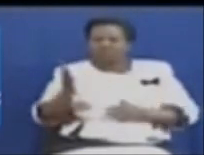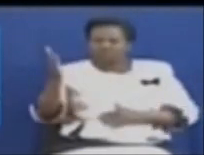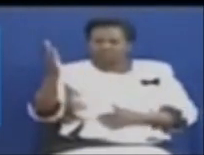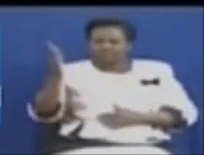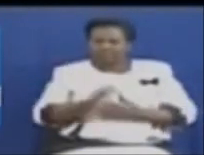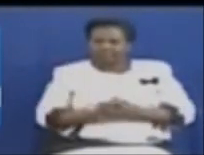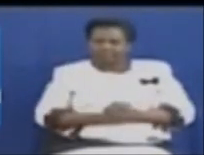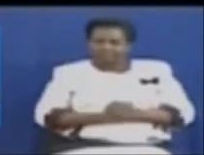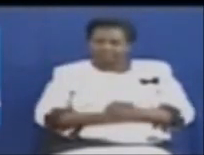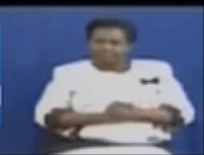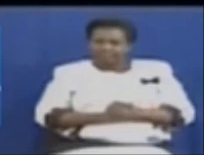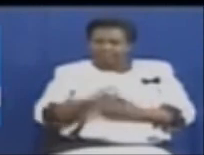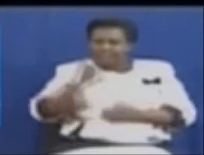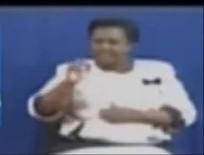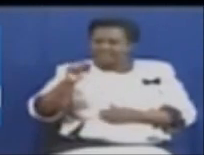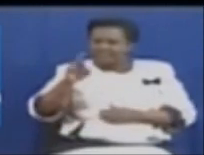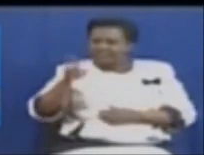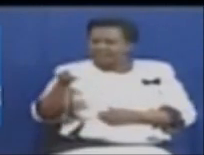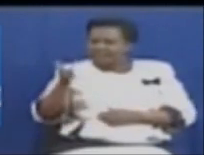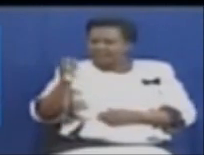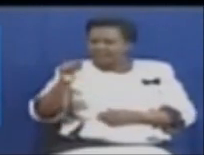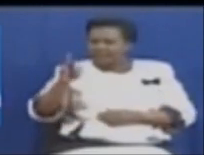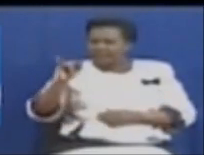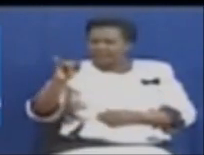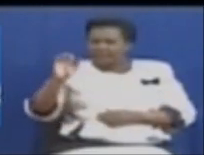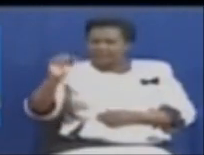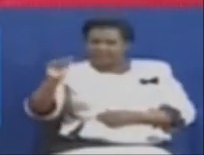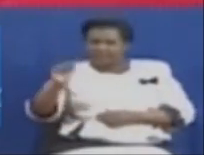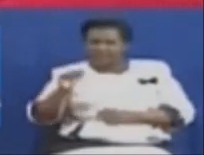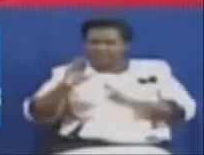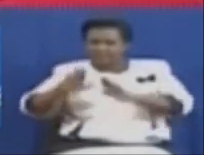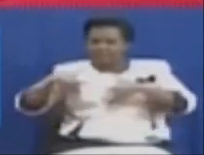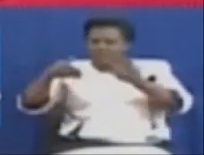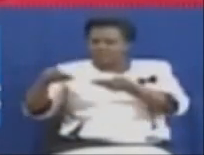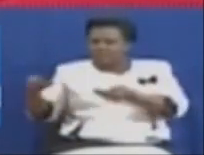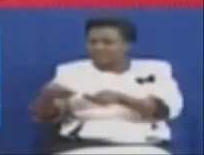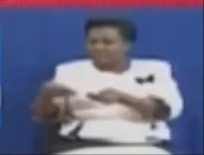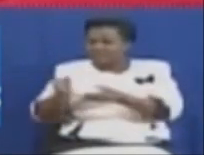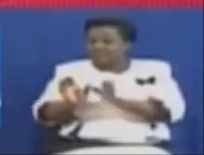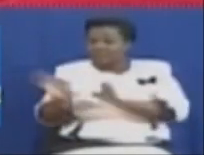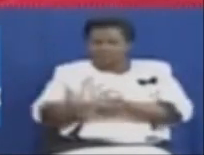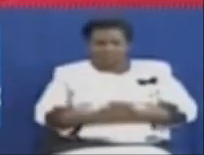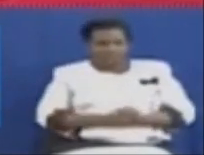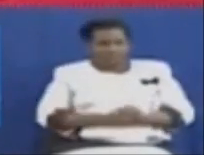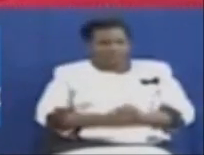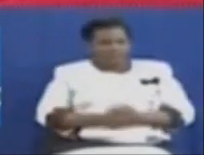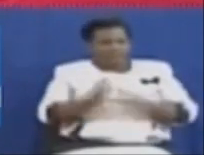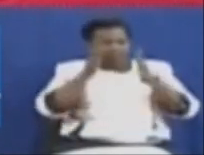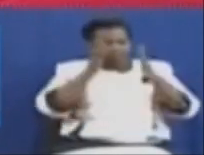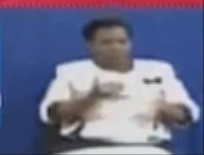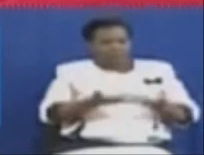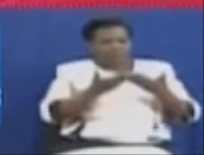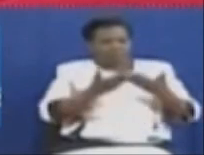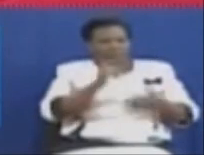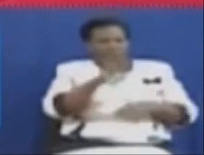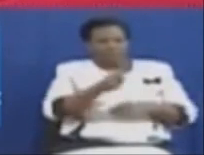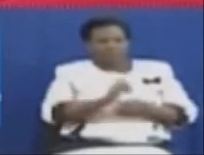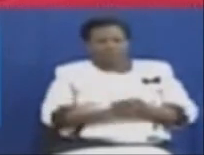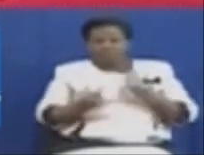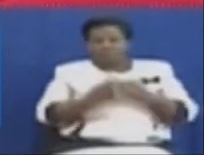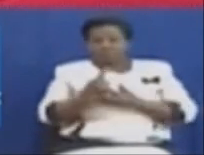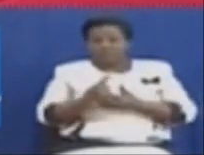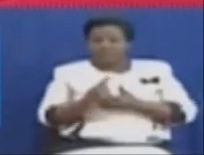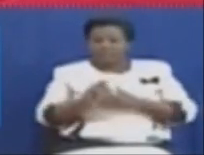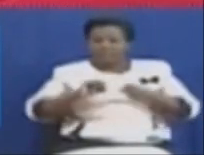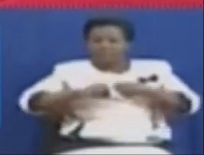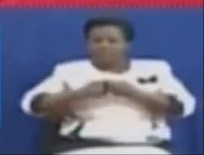Mheshimiwa, tunaendelea na Wizara ya Afya, Maendeleo ya Jamii, Jinsia, Wazee na Watoto. Mheshimiwa Faharia Shomar Hamis, mbunge